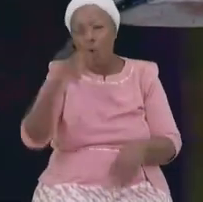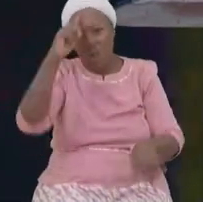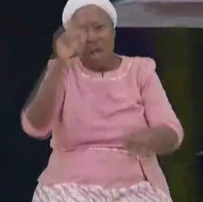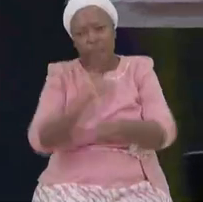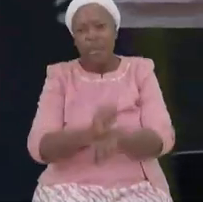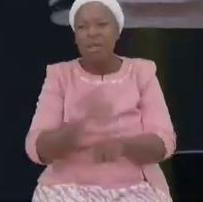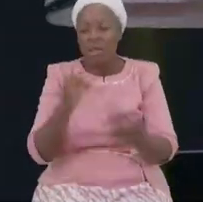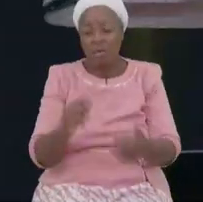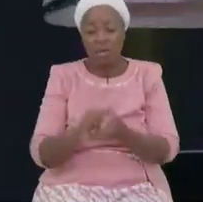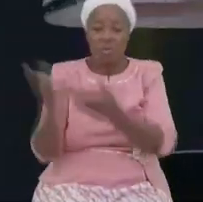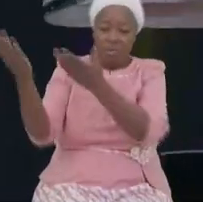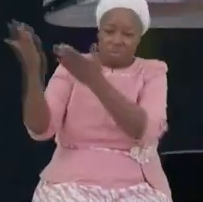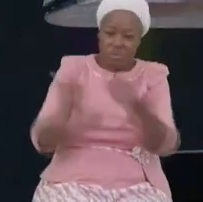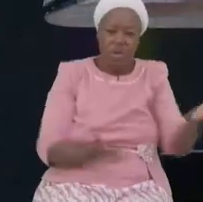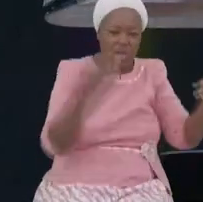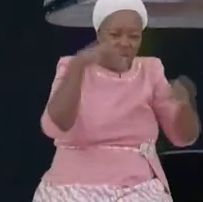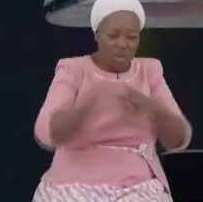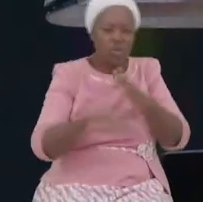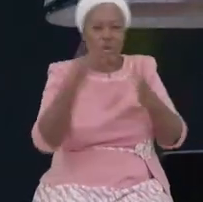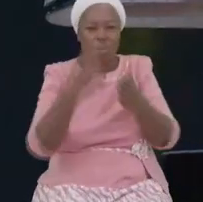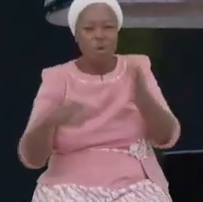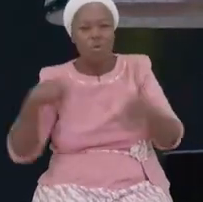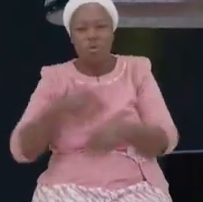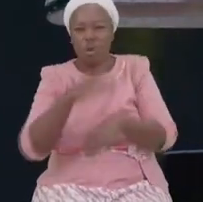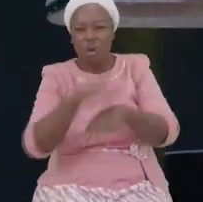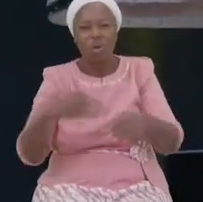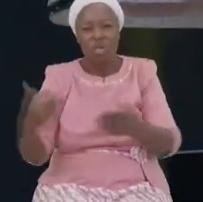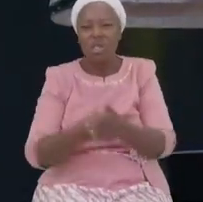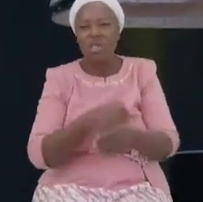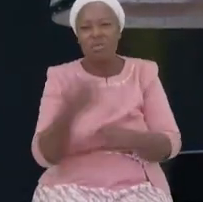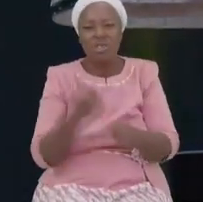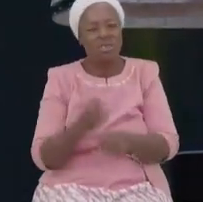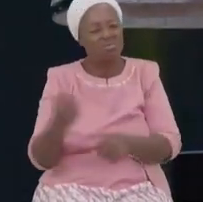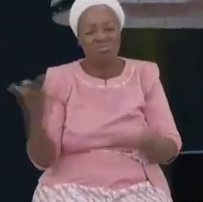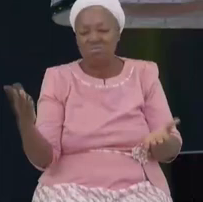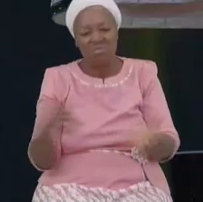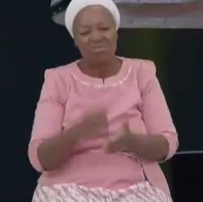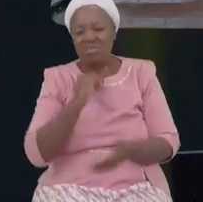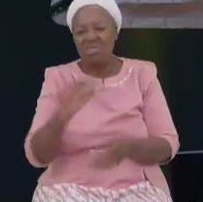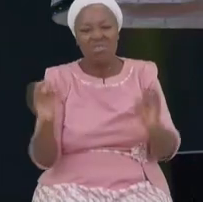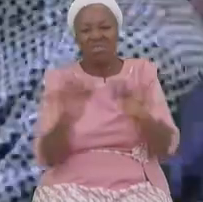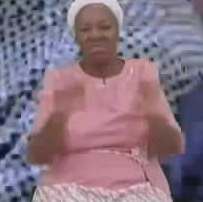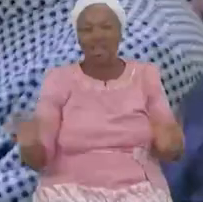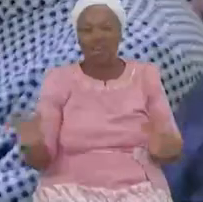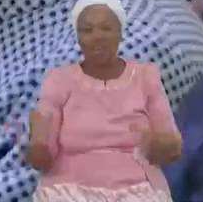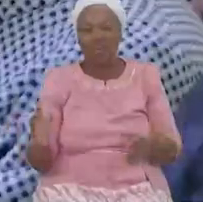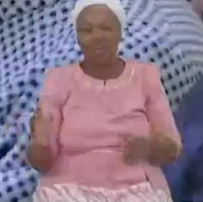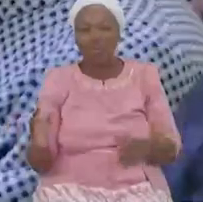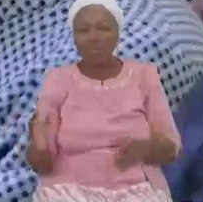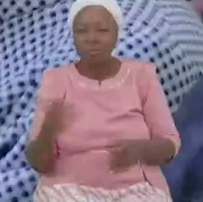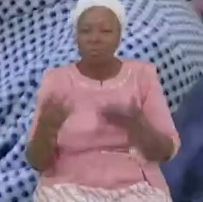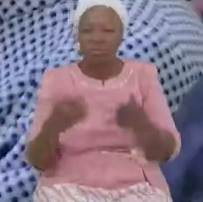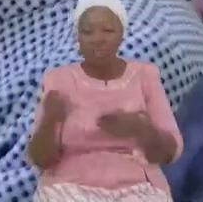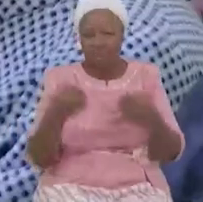tu amènes dans ce que nous appelons la nouvelle année, ça va continuer à rouler. Tu as